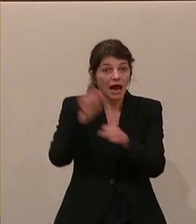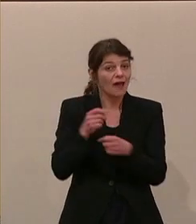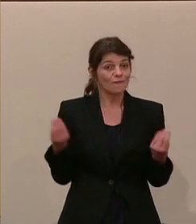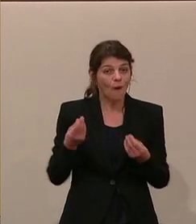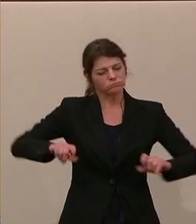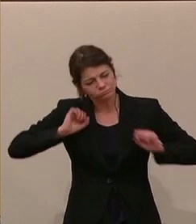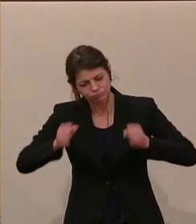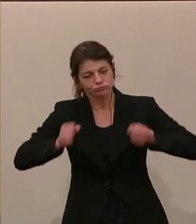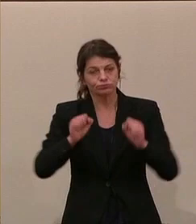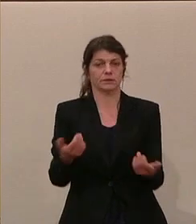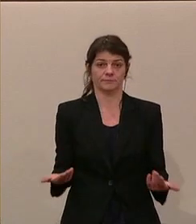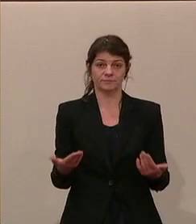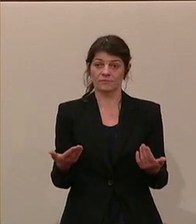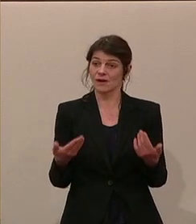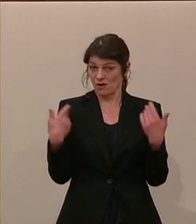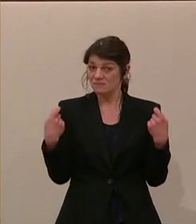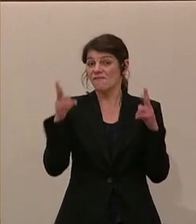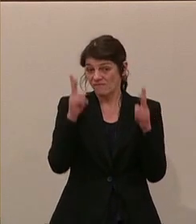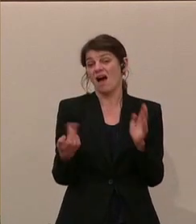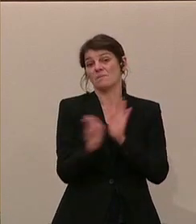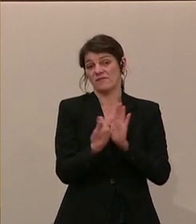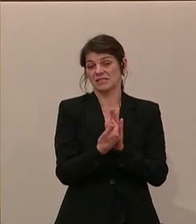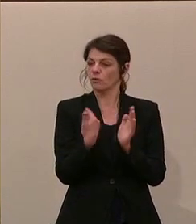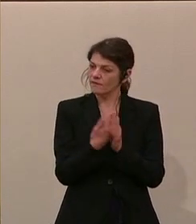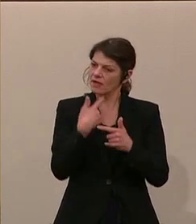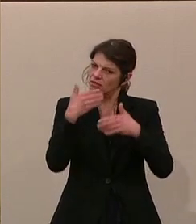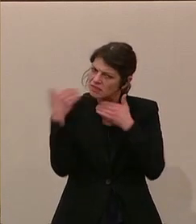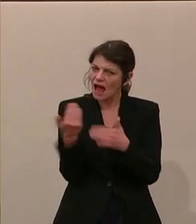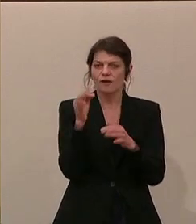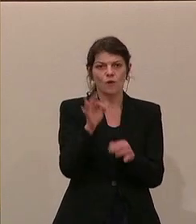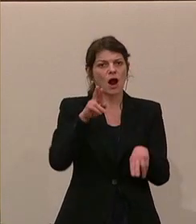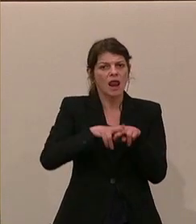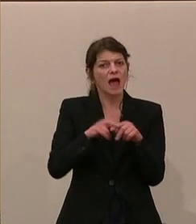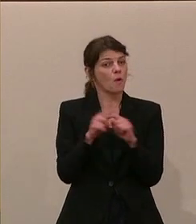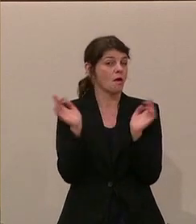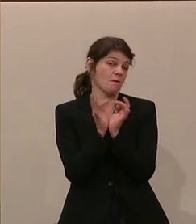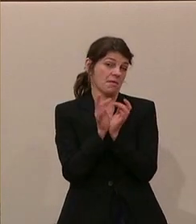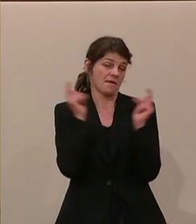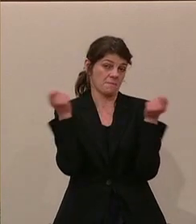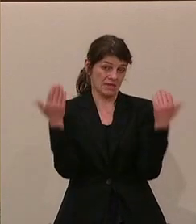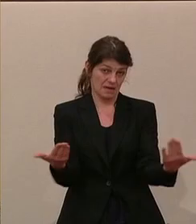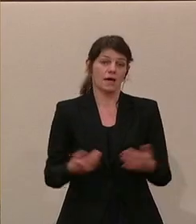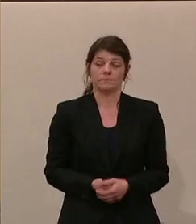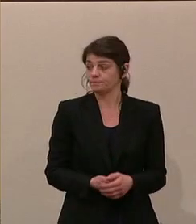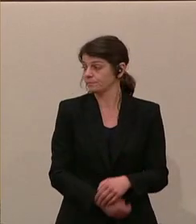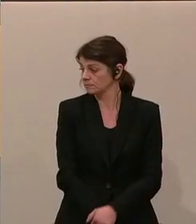haben. Dafür ein aufrichtiges Dankeschön an unsere kleinen und mittelständischen Betriebe.